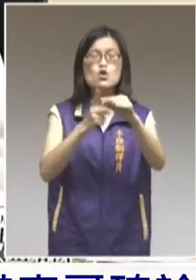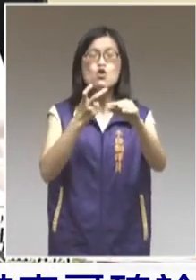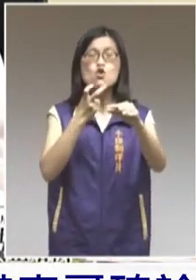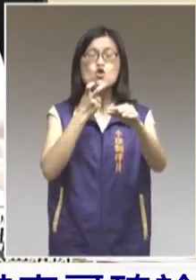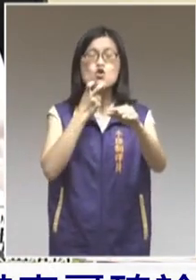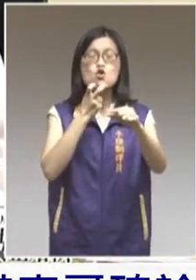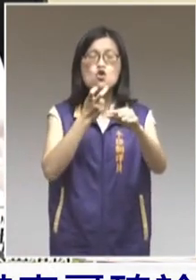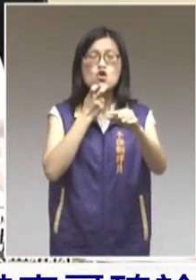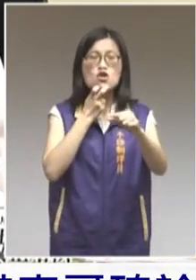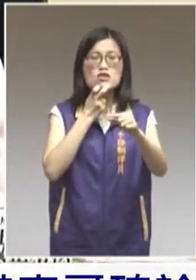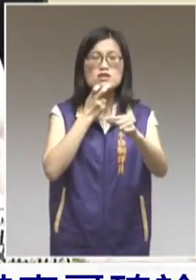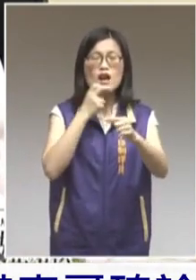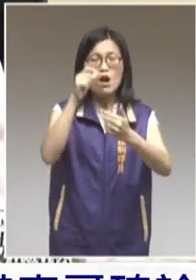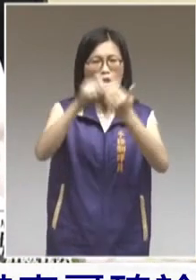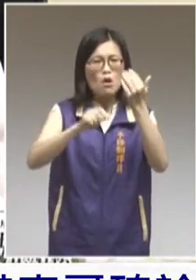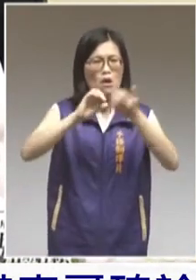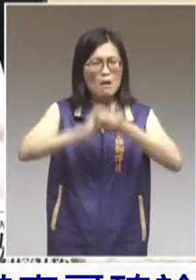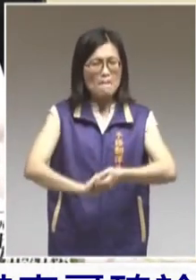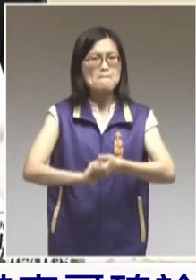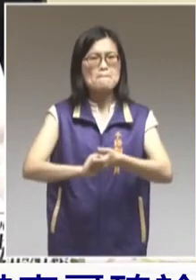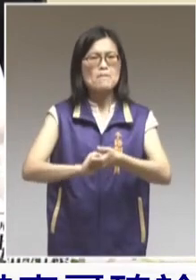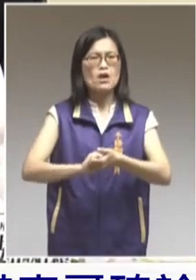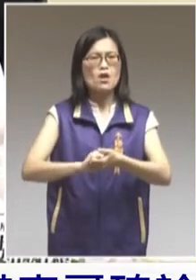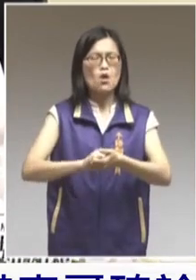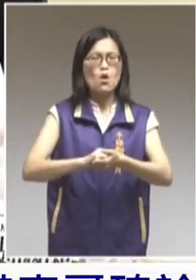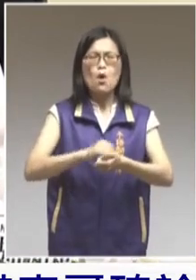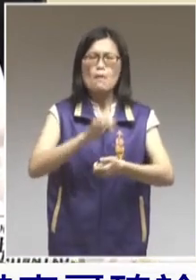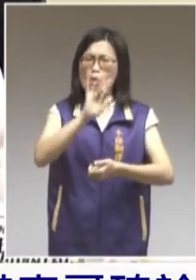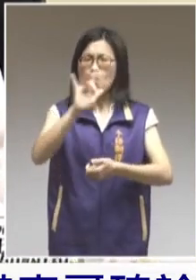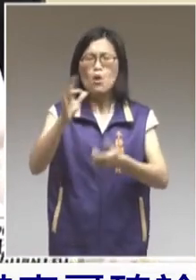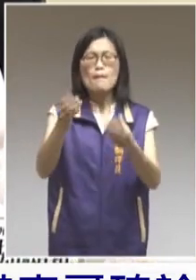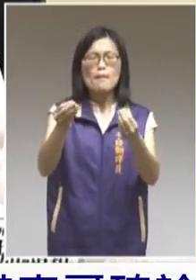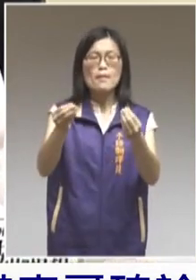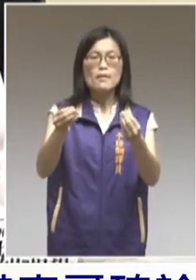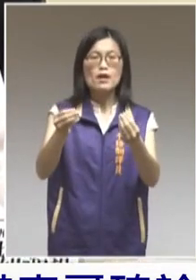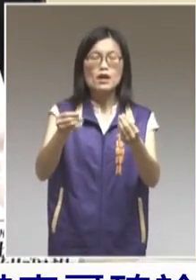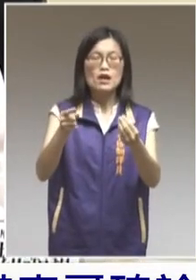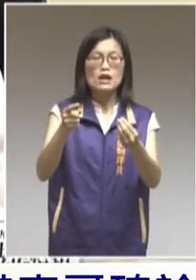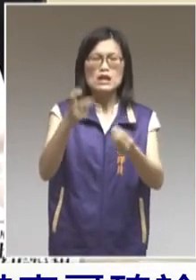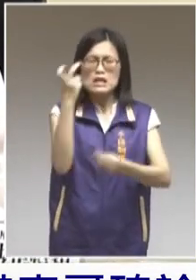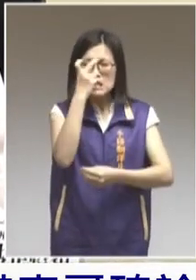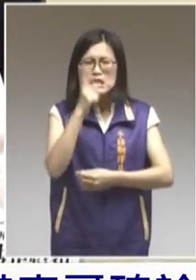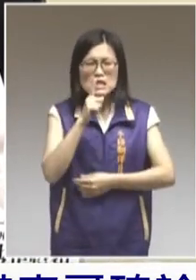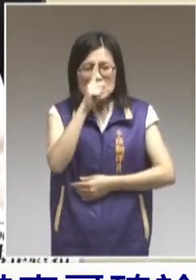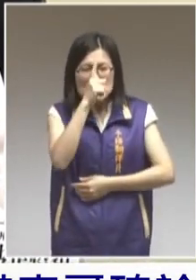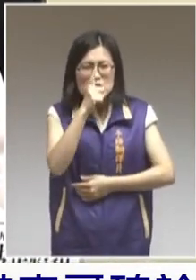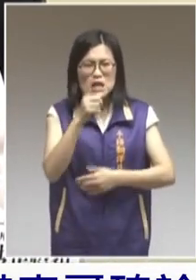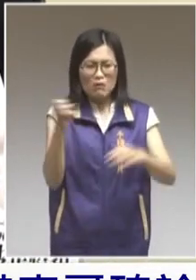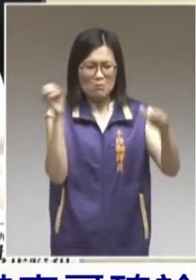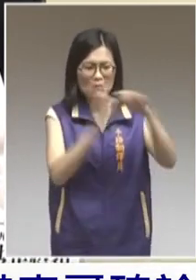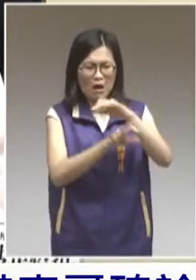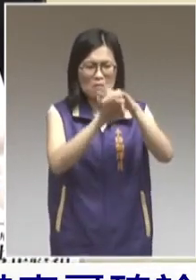相关的 trace 系统，我想不会有遗漏的状况。相关的裁检以及